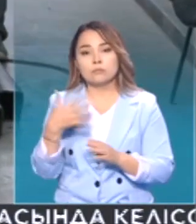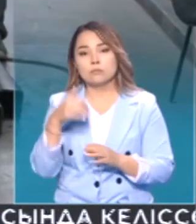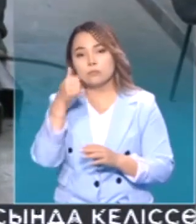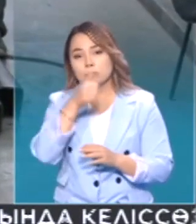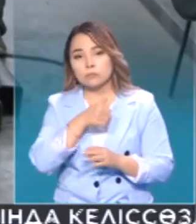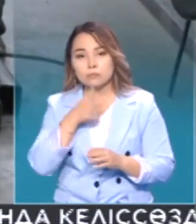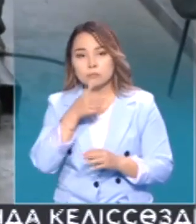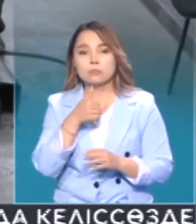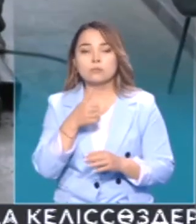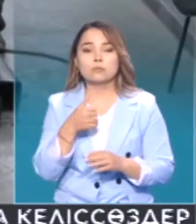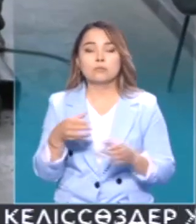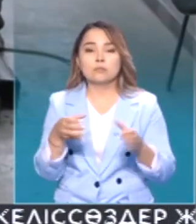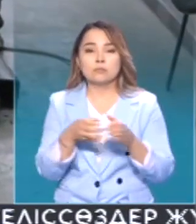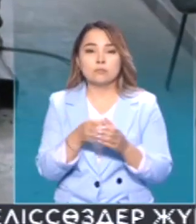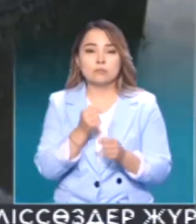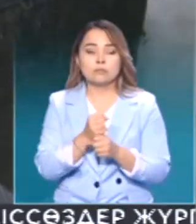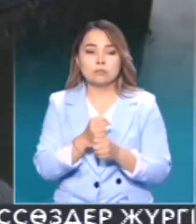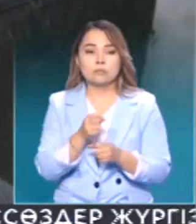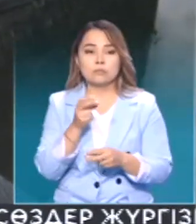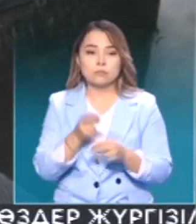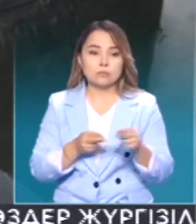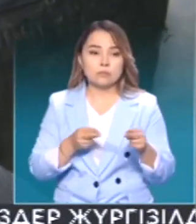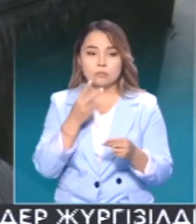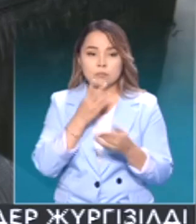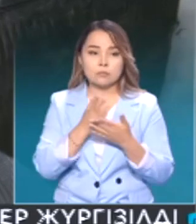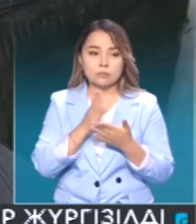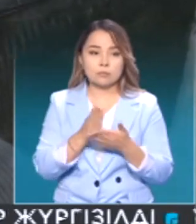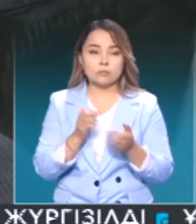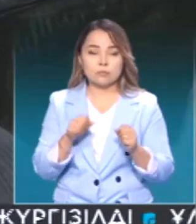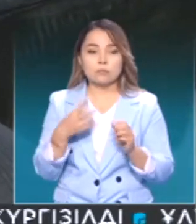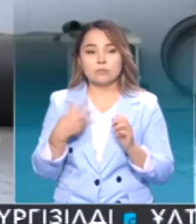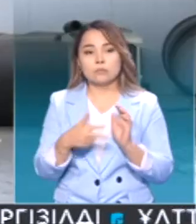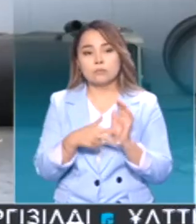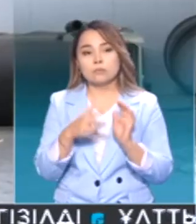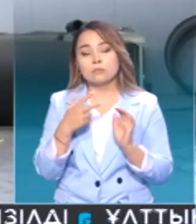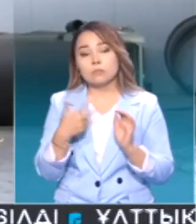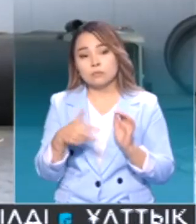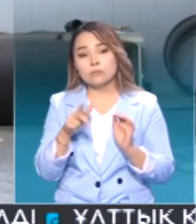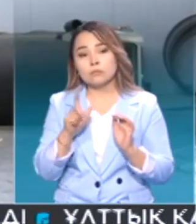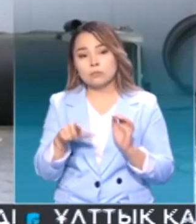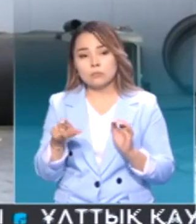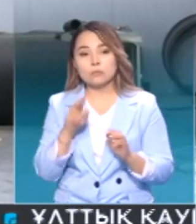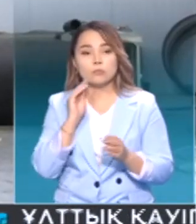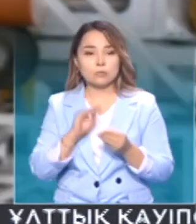жыл және тот басуға төзімді. Цехта 30 адам тұрақты жұмыспен қамтылған.